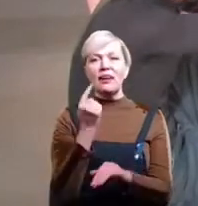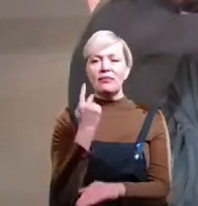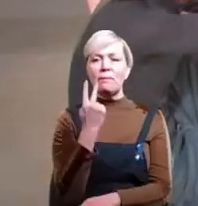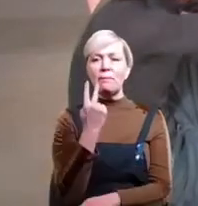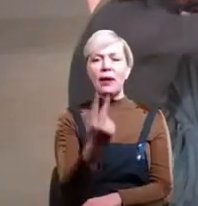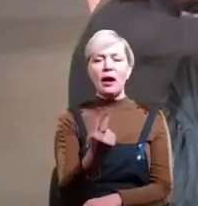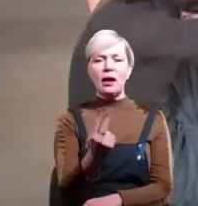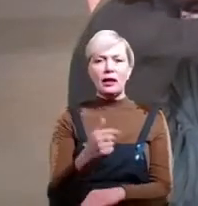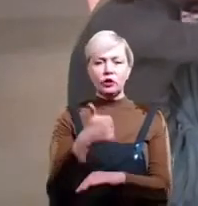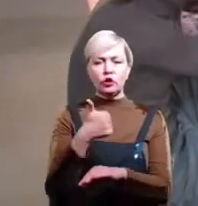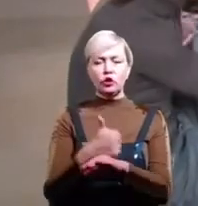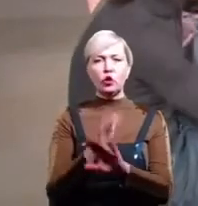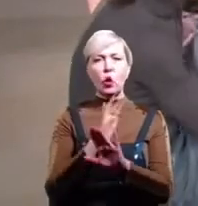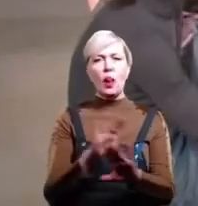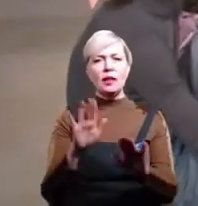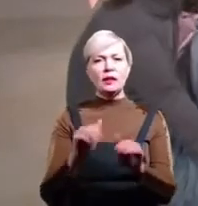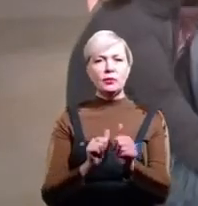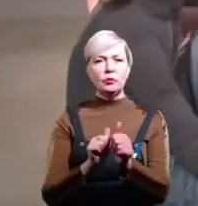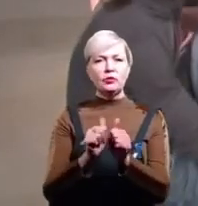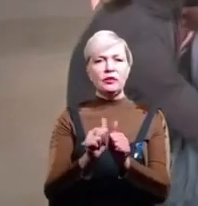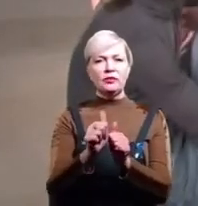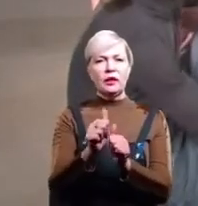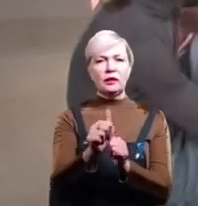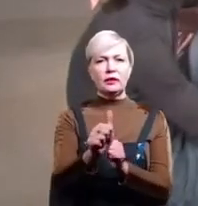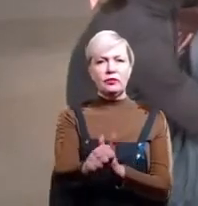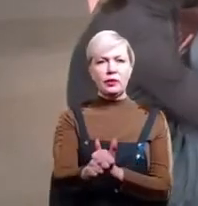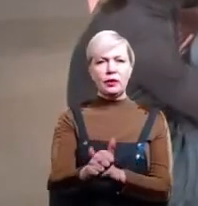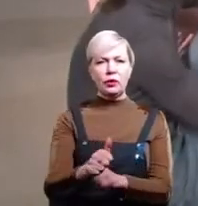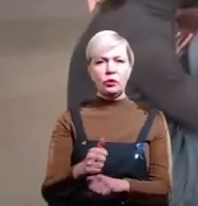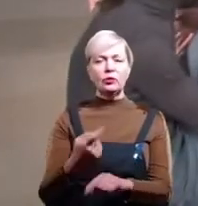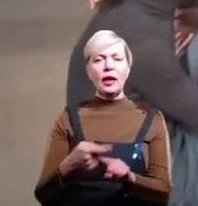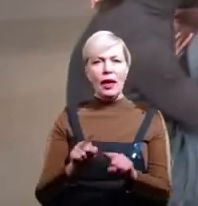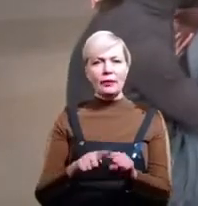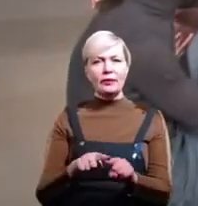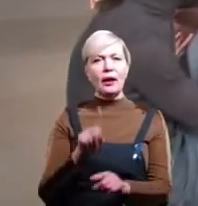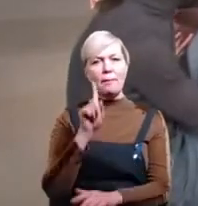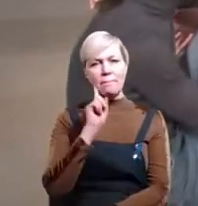будет выдвигаться вперед. Ну, это пока